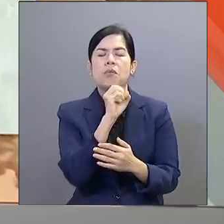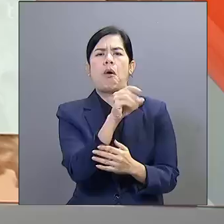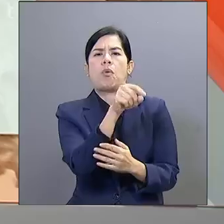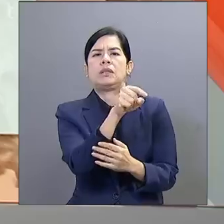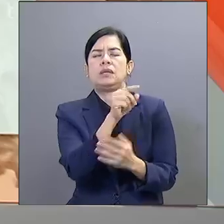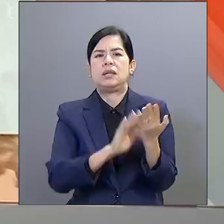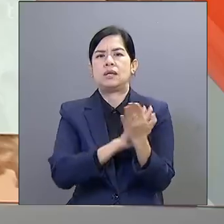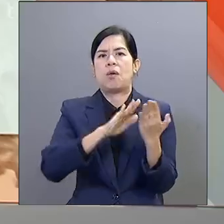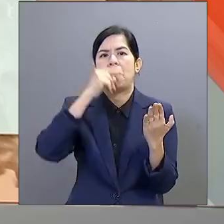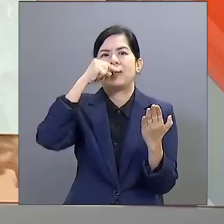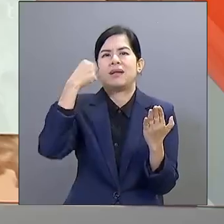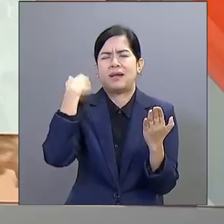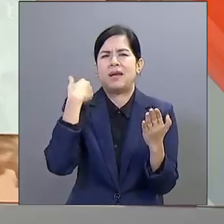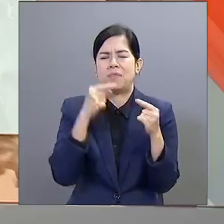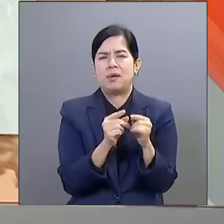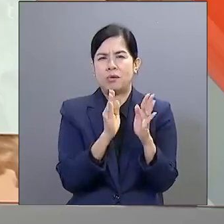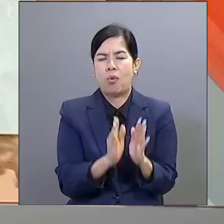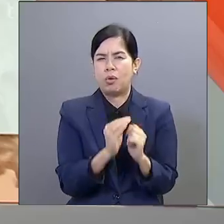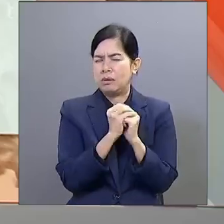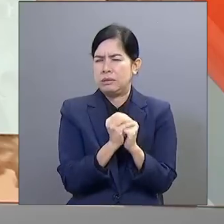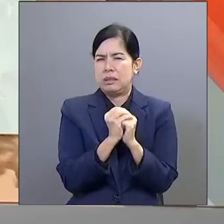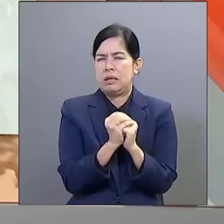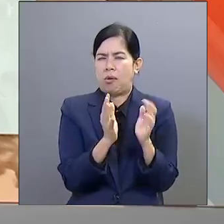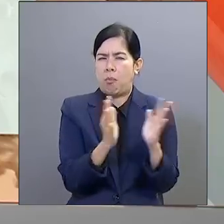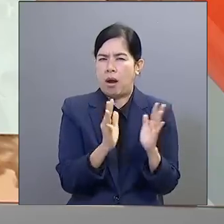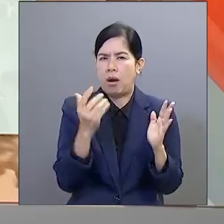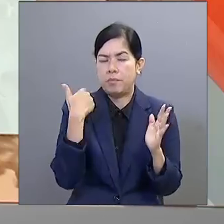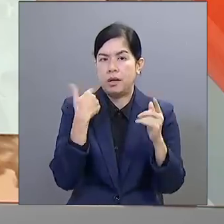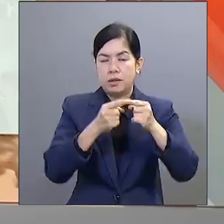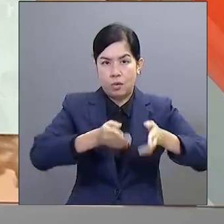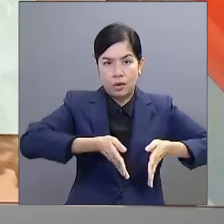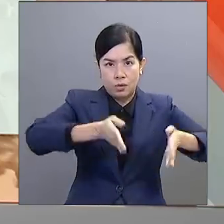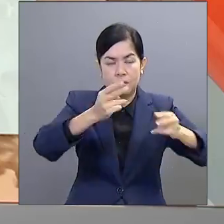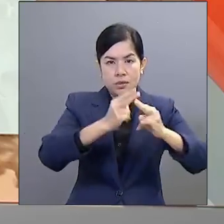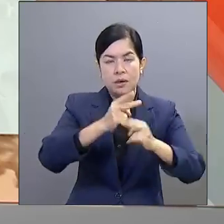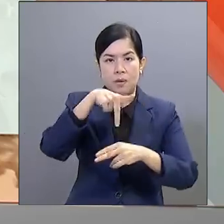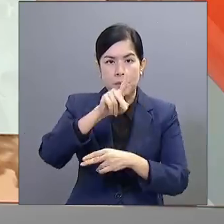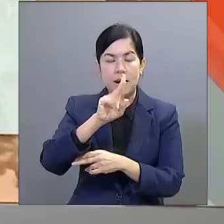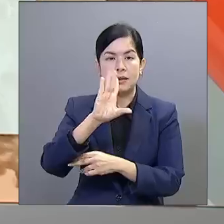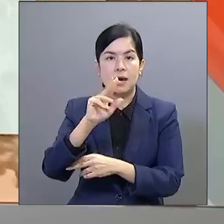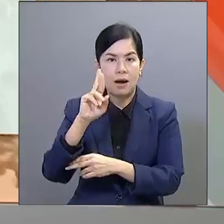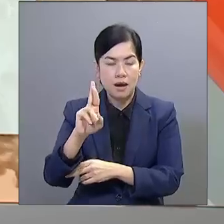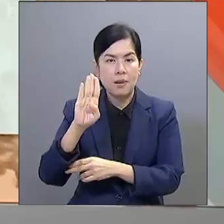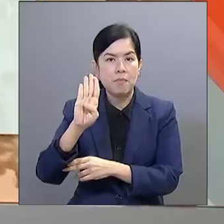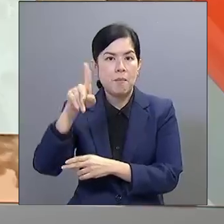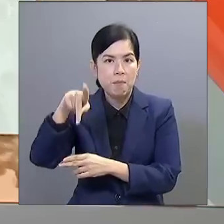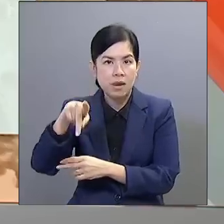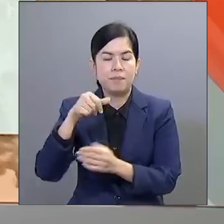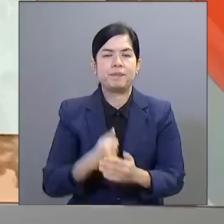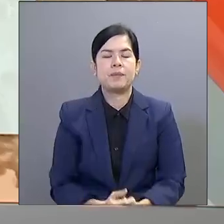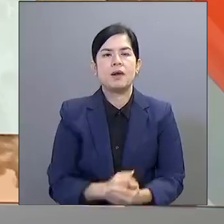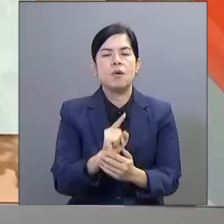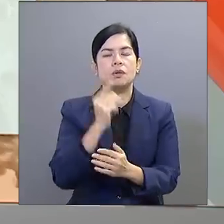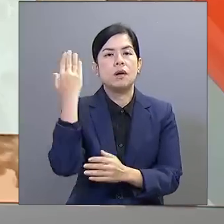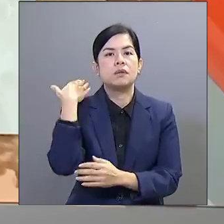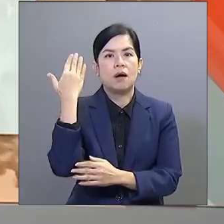ก็คือถนนประชาราษฎร์บำเพ็ญในเขตห้วยขวางค่ะจากเดิมที่เคยเป็นที่อยู่อาศัยเป็นย่านการค้าที่ไม่เคย